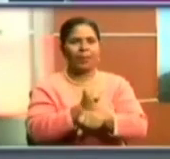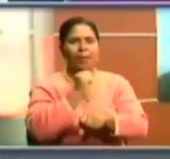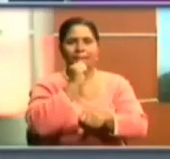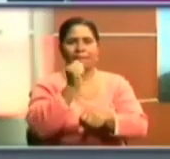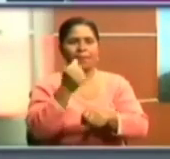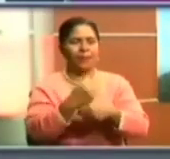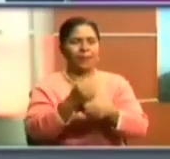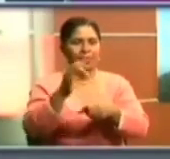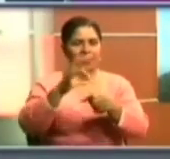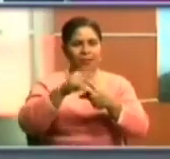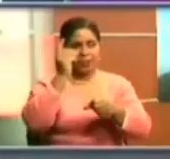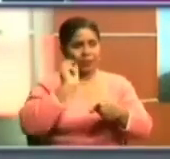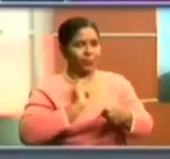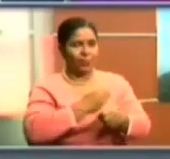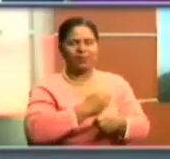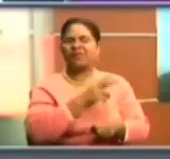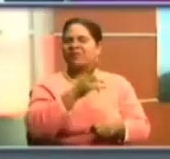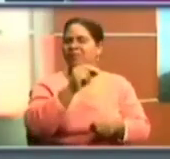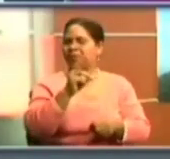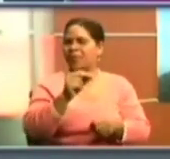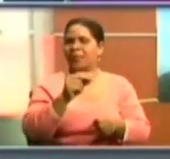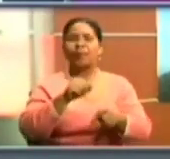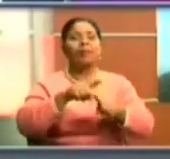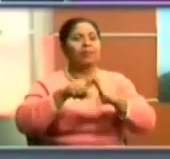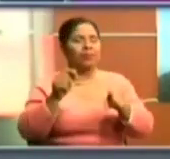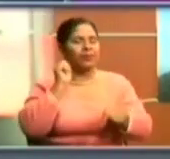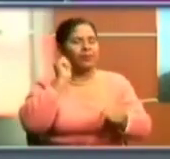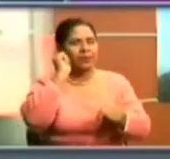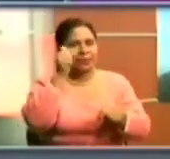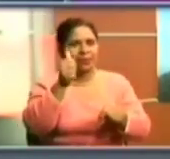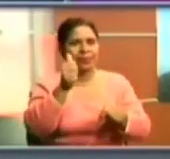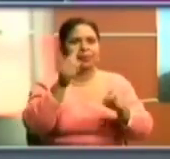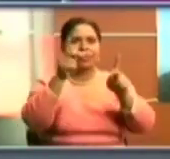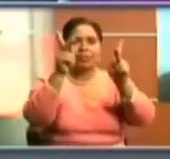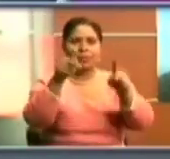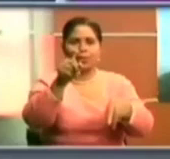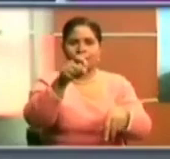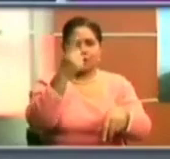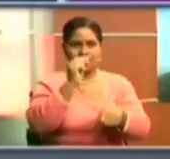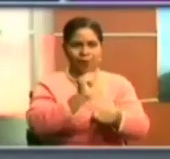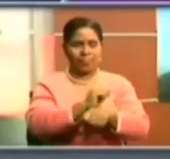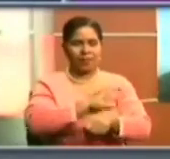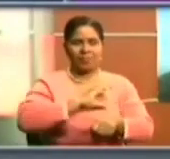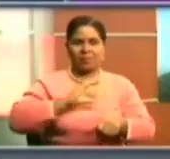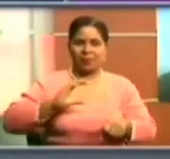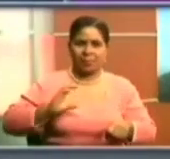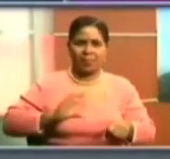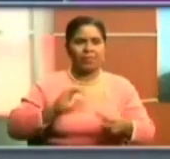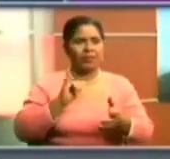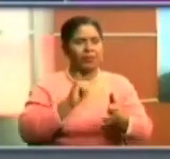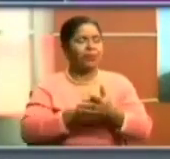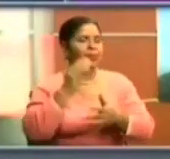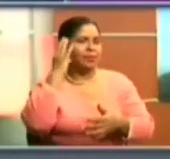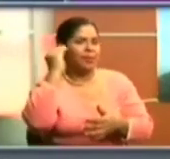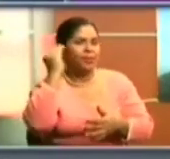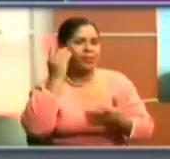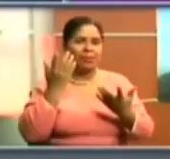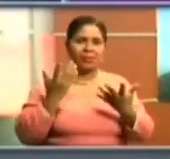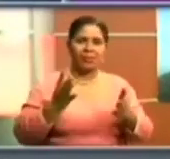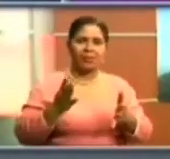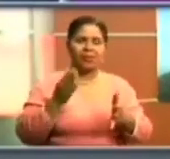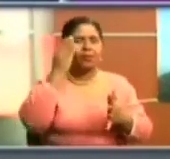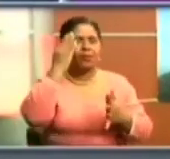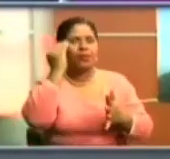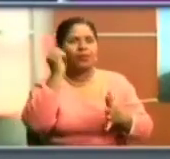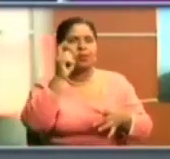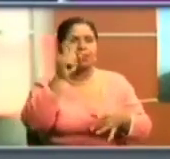élection pour nous. Donc en gros c'est ça et chaque postulant yo t'a montré ça qui a expérience déjà et montré pour qui ça